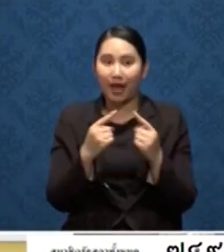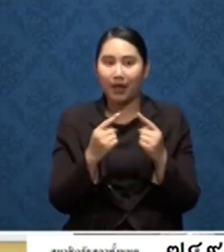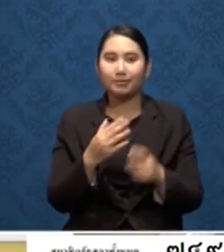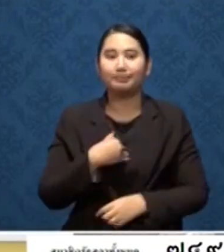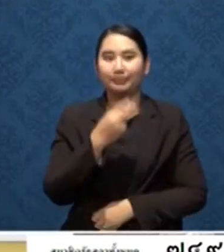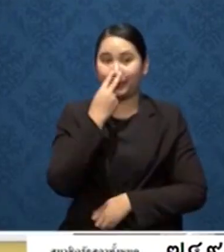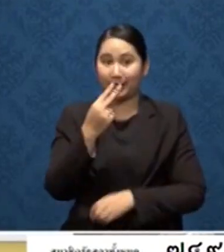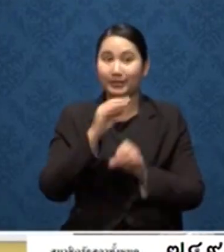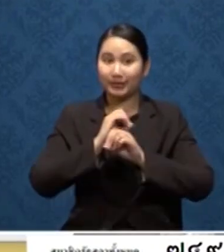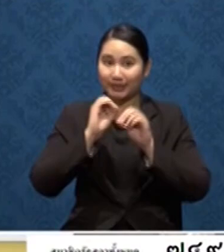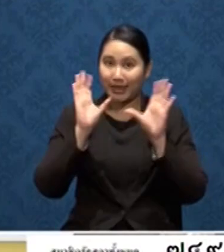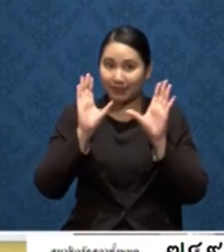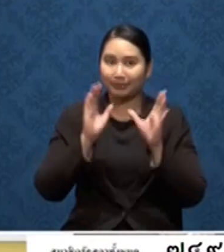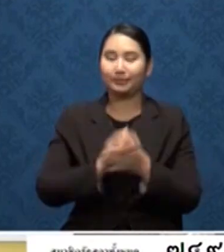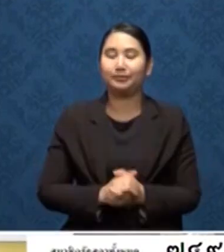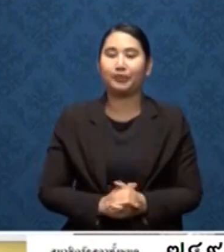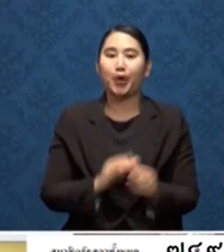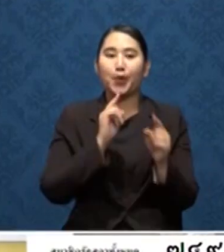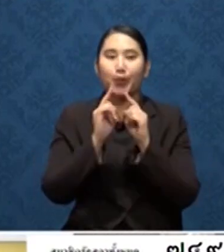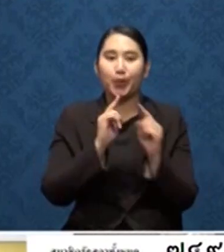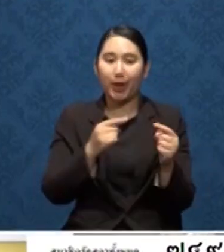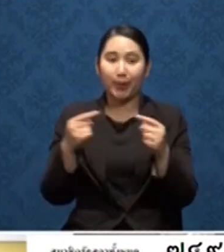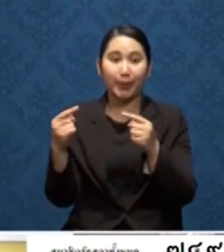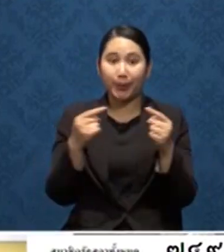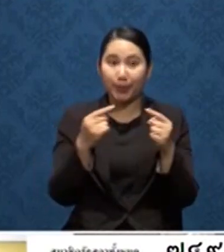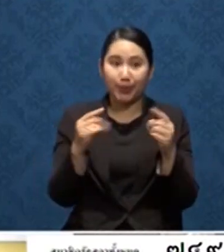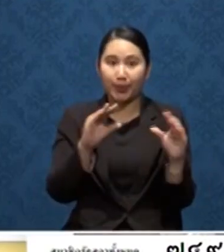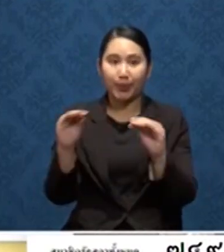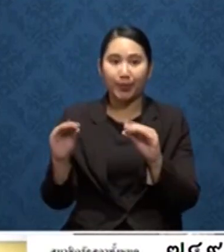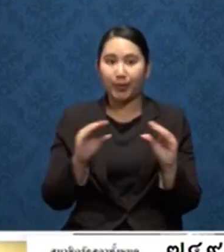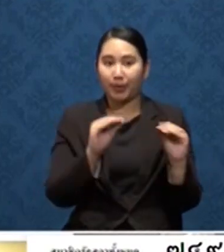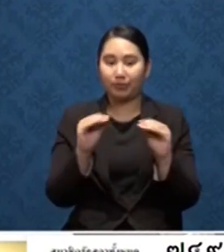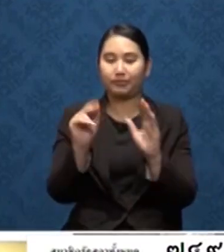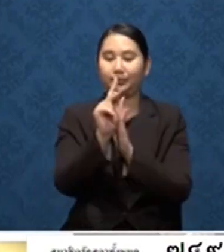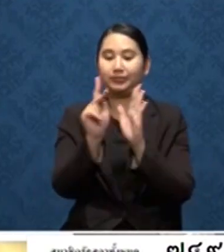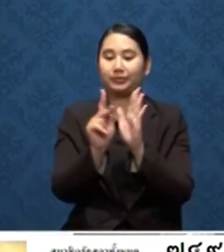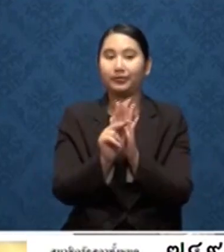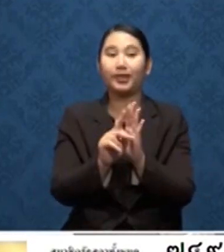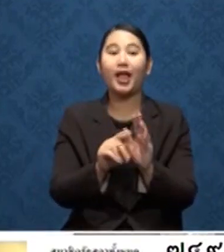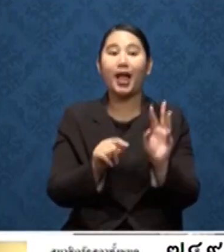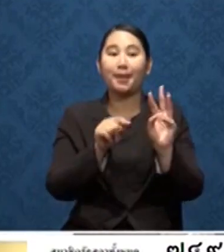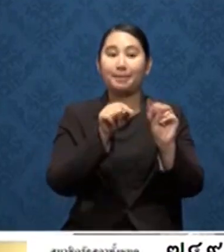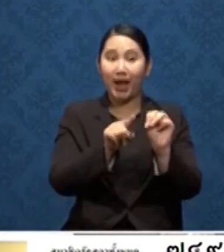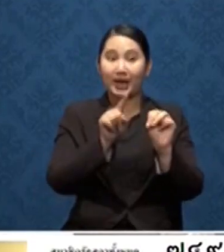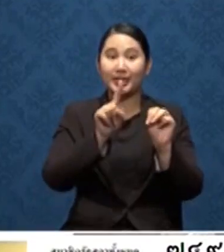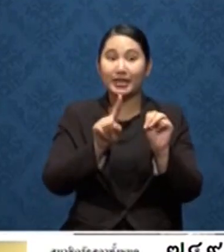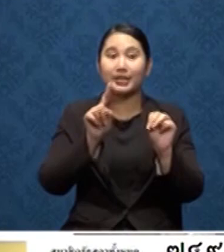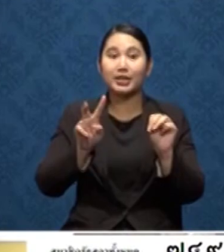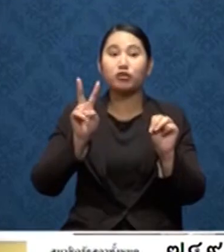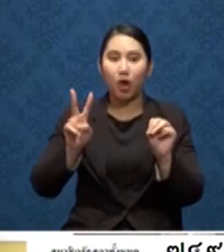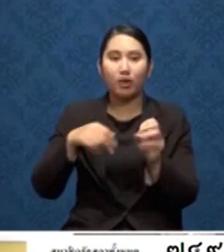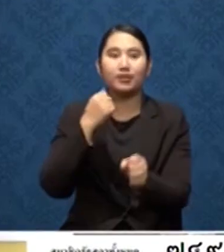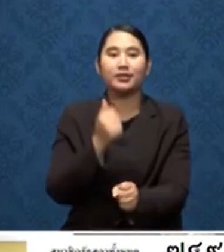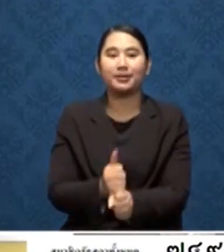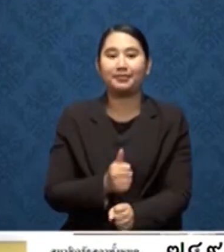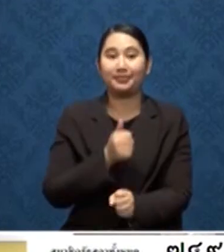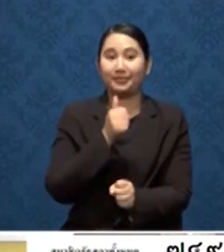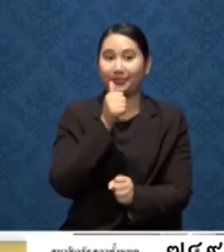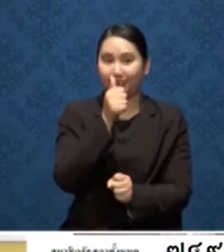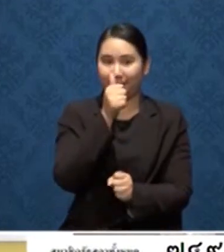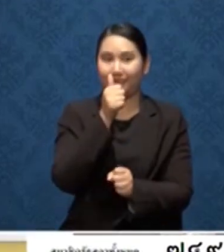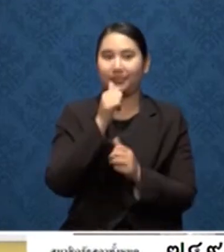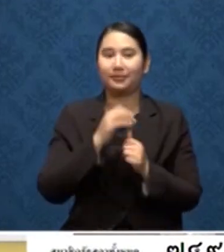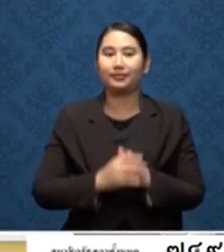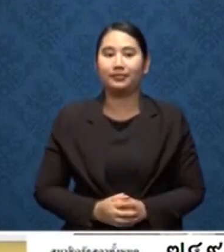พิสูจน์ให้เห็นชัดครับว่าการมาถกเถียงกันเรื่องของการแก้ไขกฎหมายอาญามาตรา 12นั้นเป็นสิ่งที่ควรกระทำได้ในรัฐสภาแห่ง